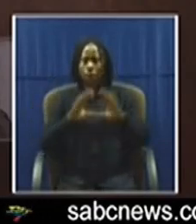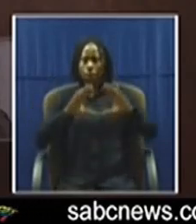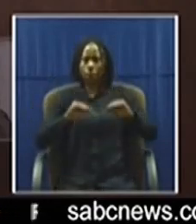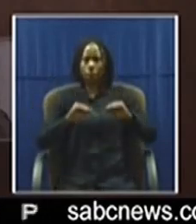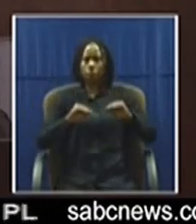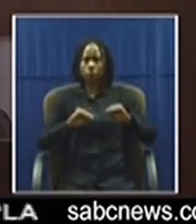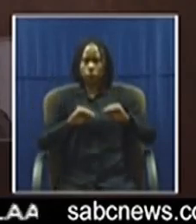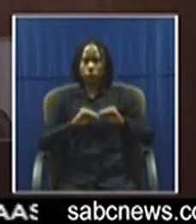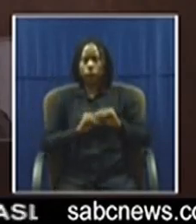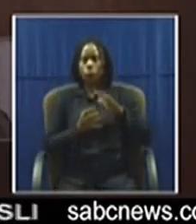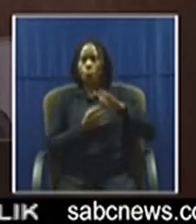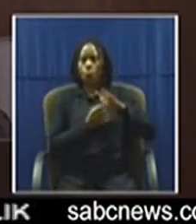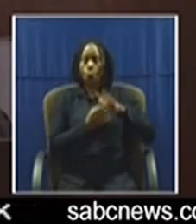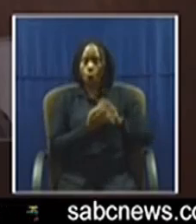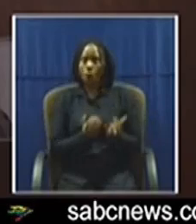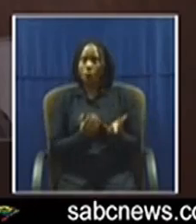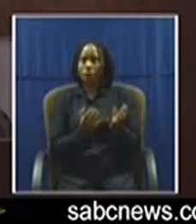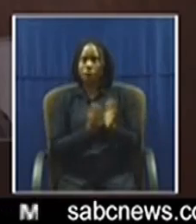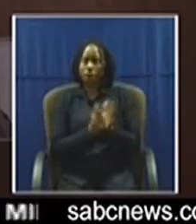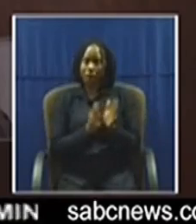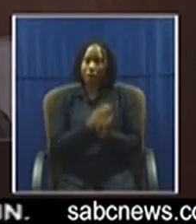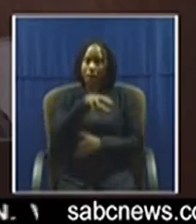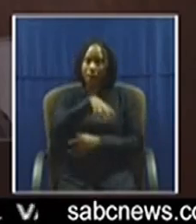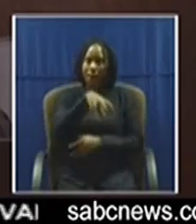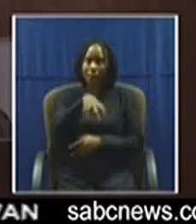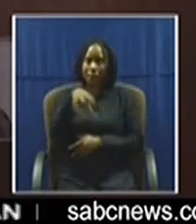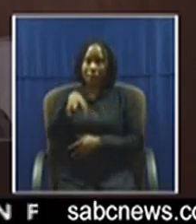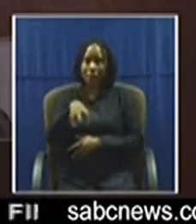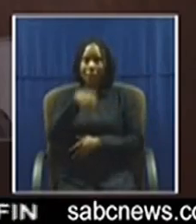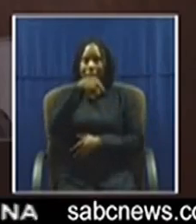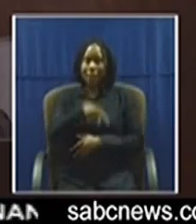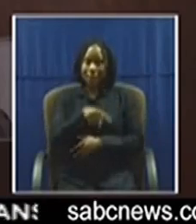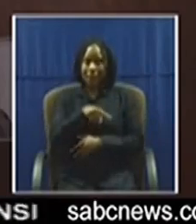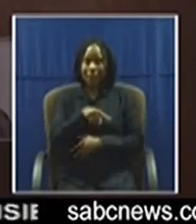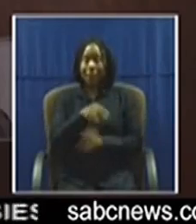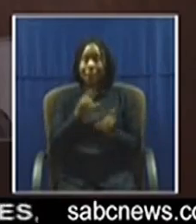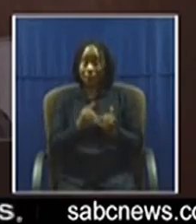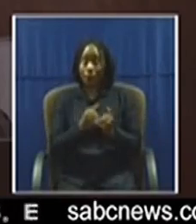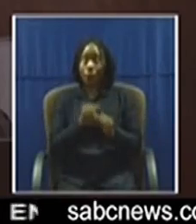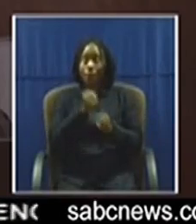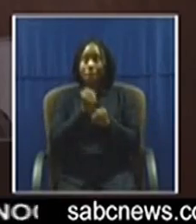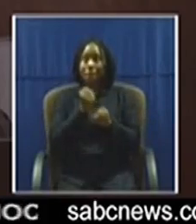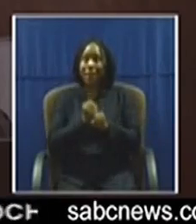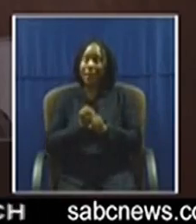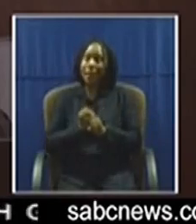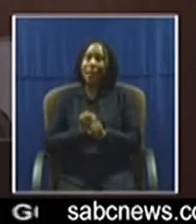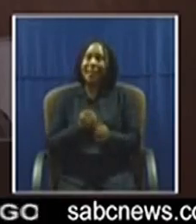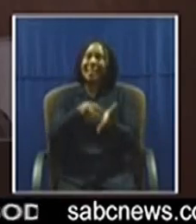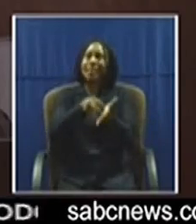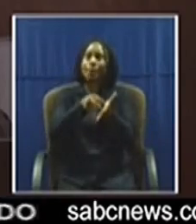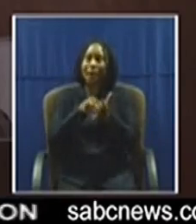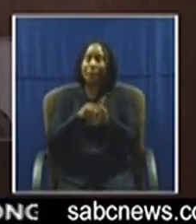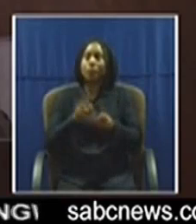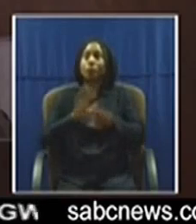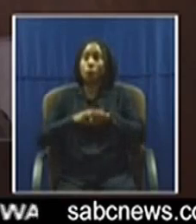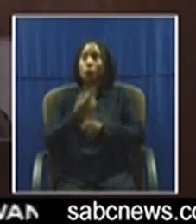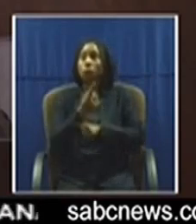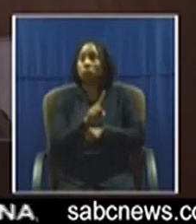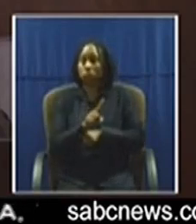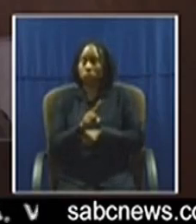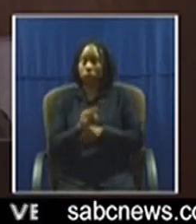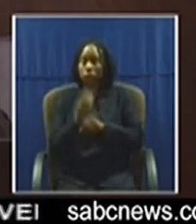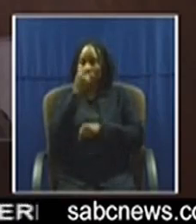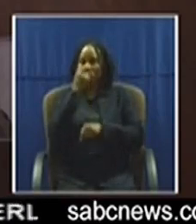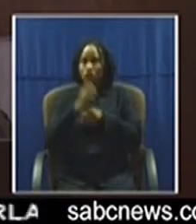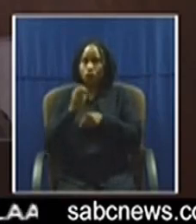power plants will drive the demand for new capacity. As coal-fired units